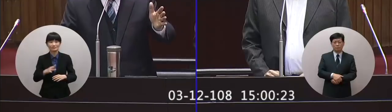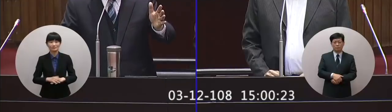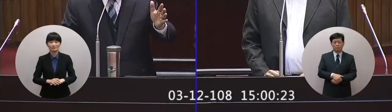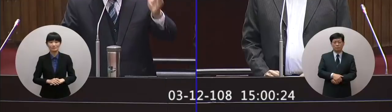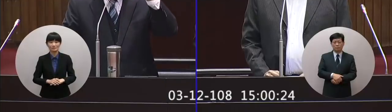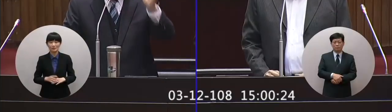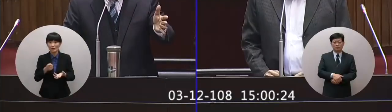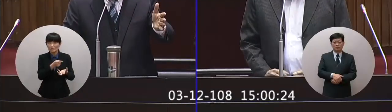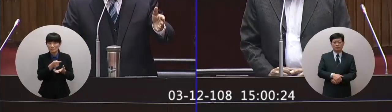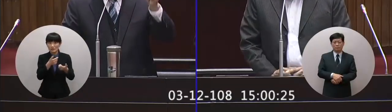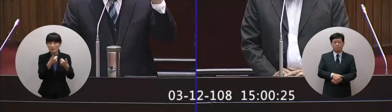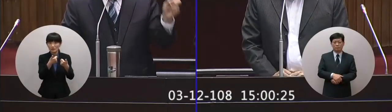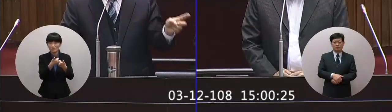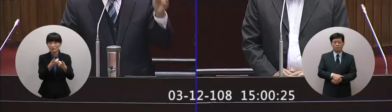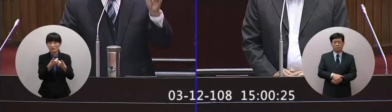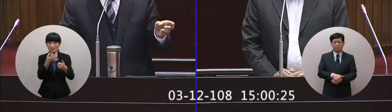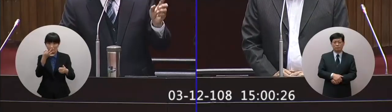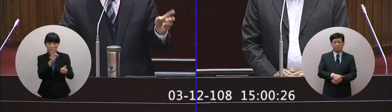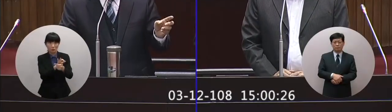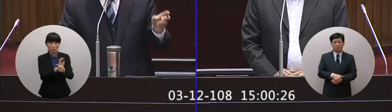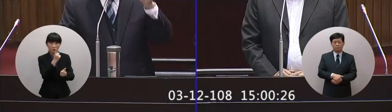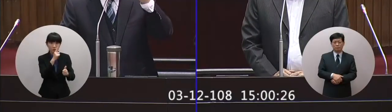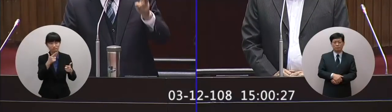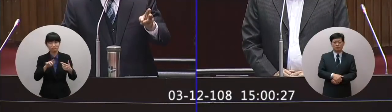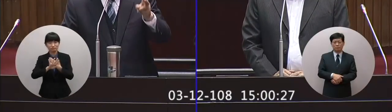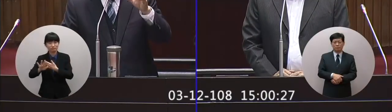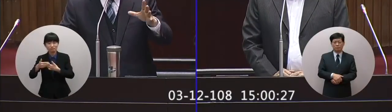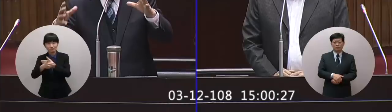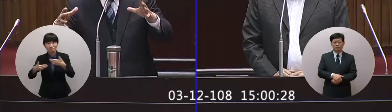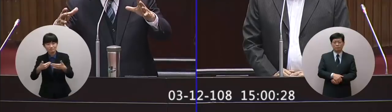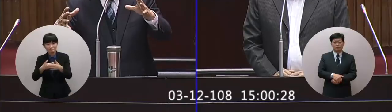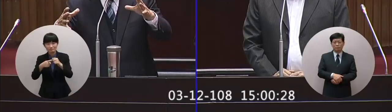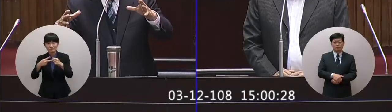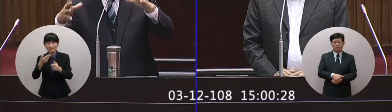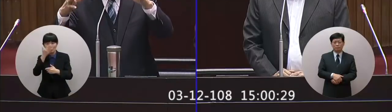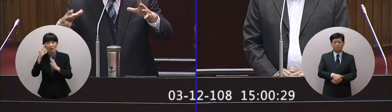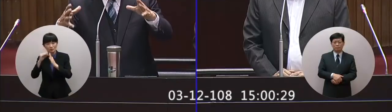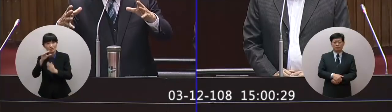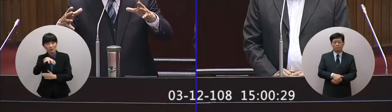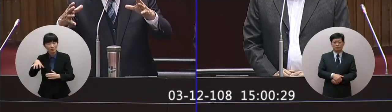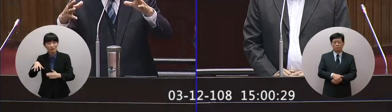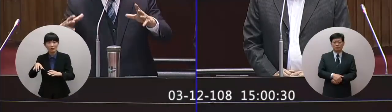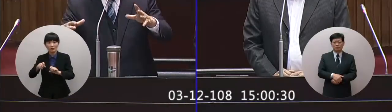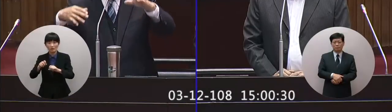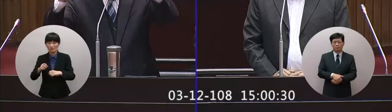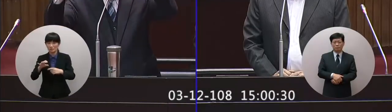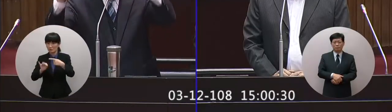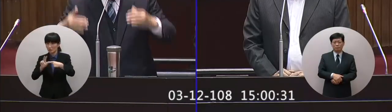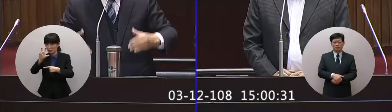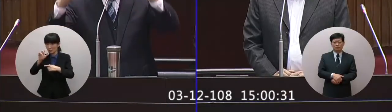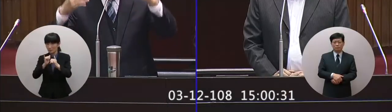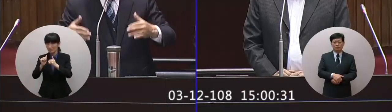是干那经费 补助， 啊，包括交通帮忙，包括观光局。诶，基层员工